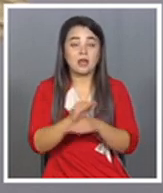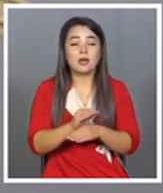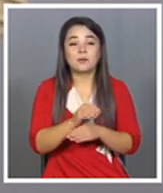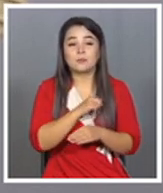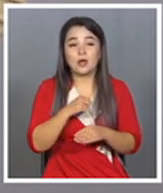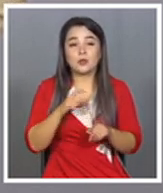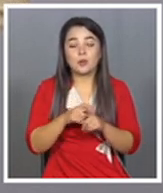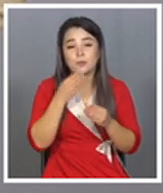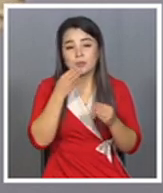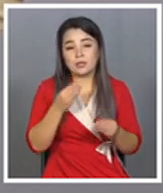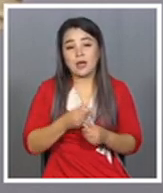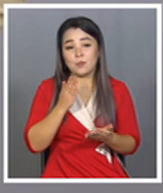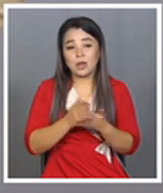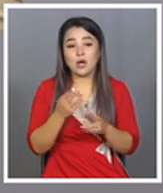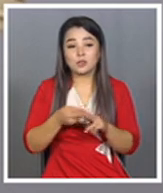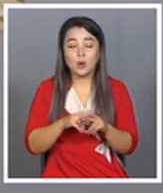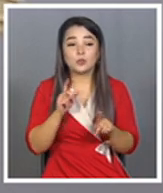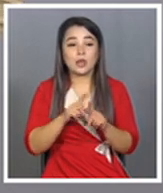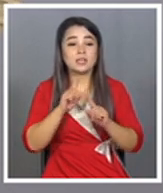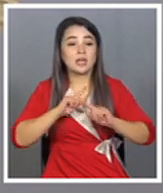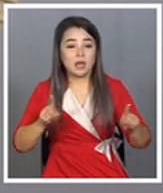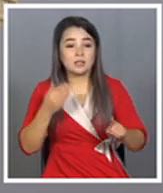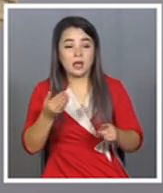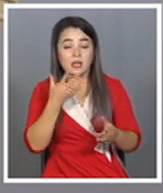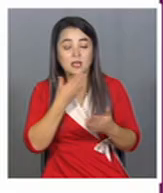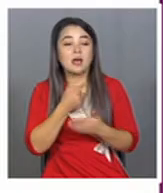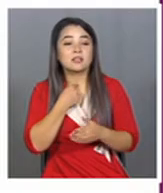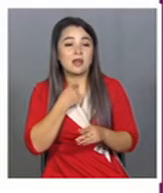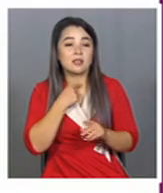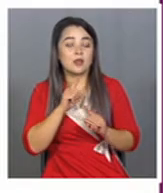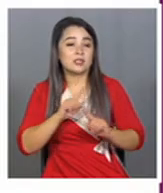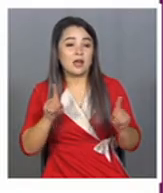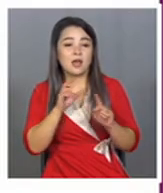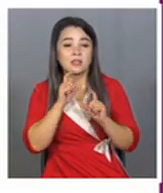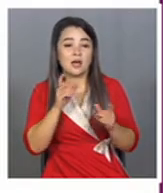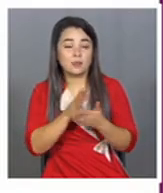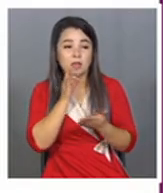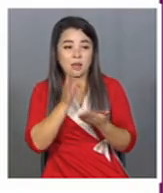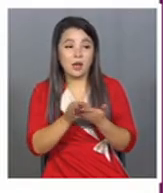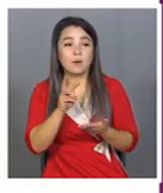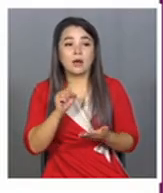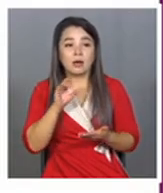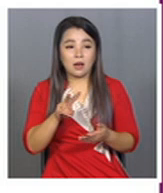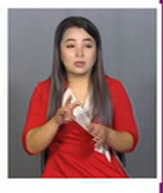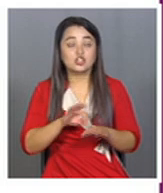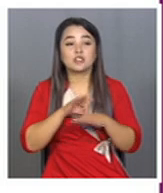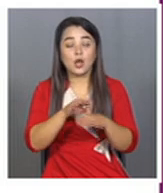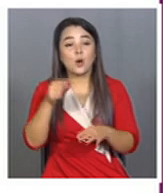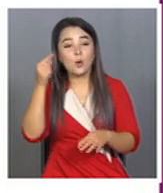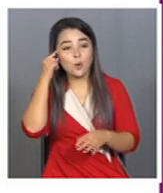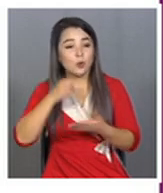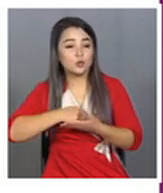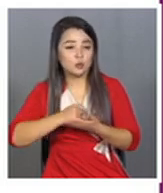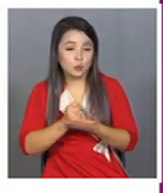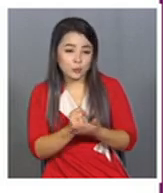бояу бар. Бұл сөз ерекше дауыс ырғағымен айтылған. Мақалда жеткізілетін ой